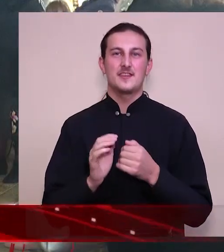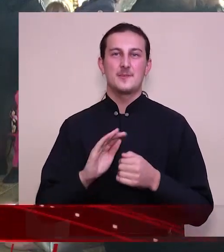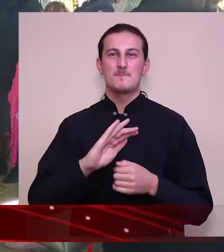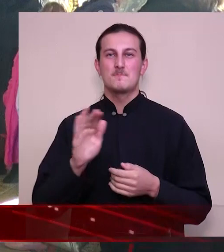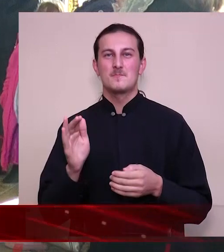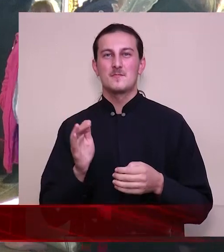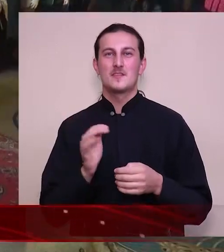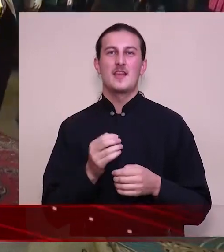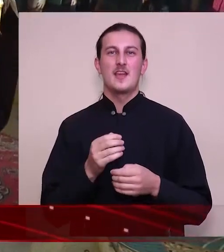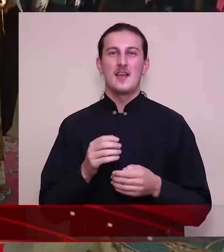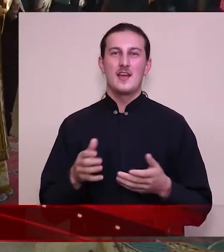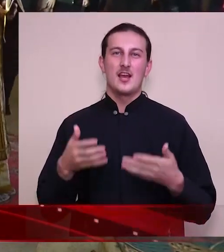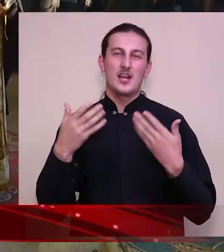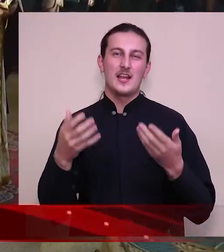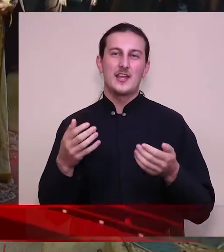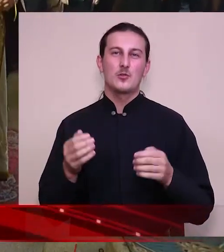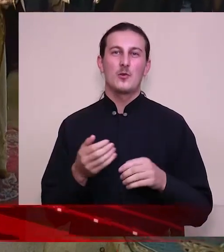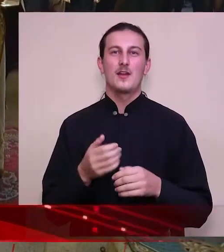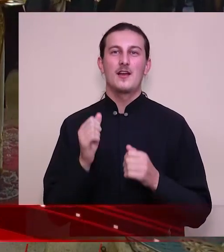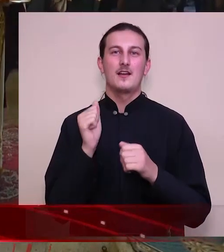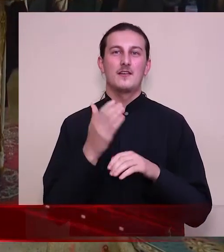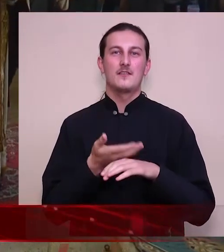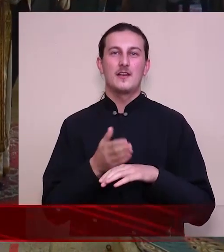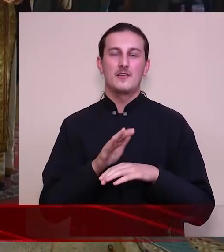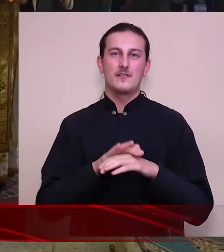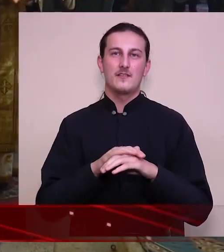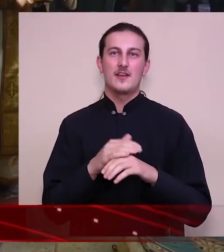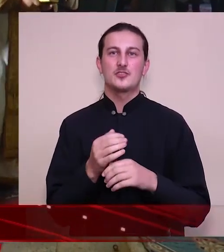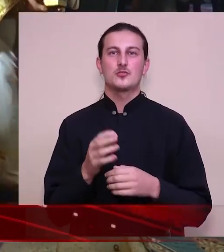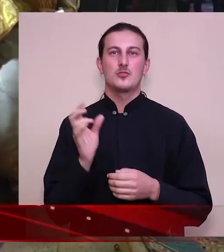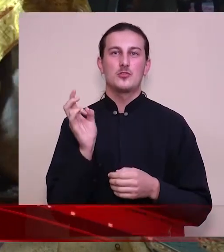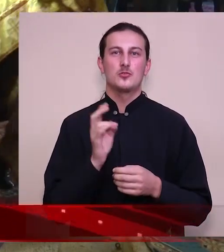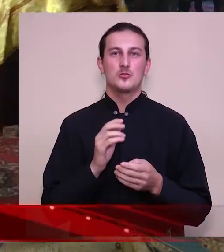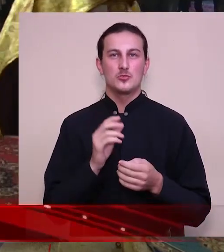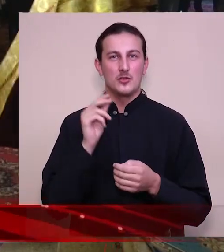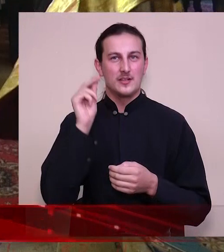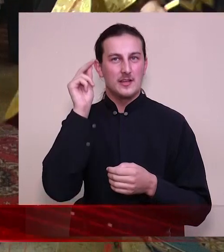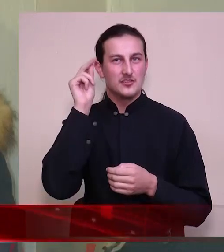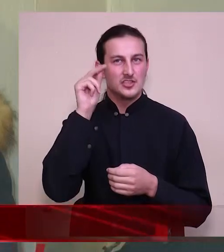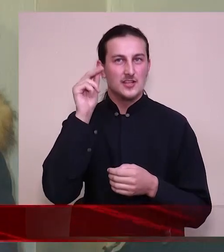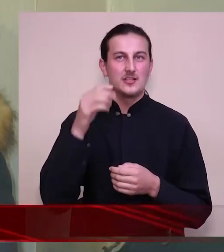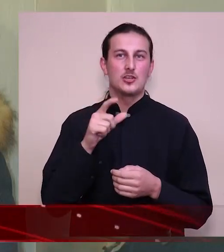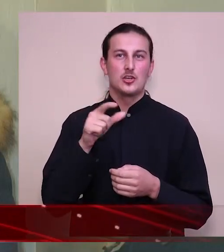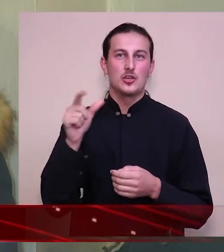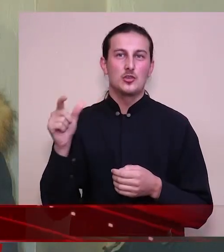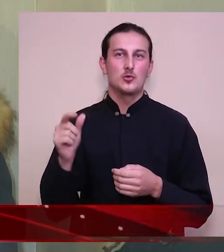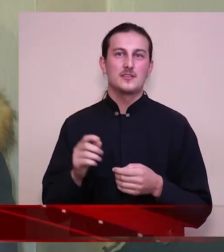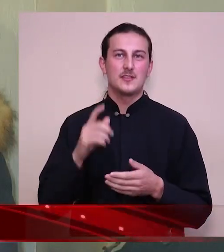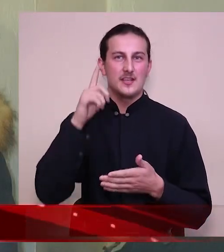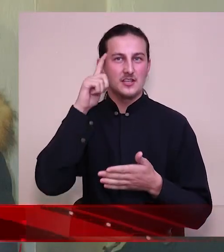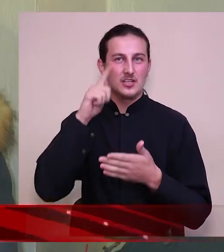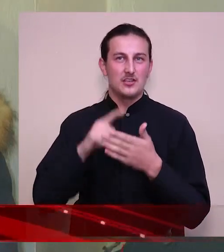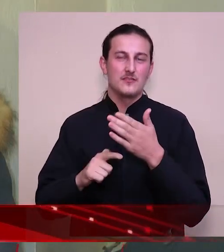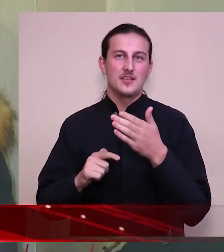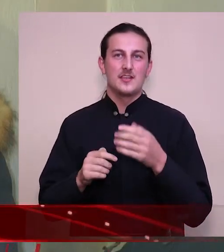мову жестів, психологію і менталітет глухих, а також навчати їх основам віри. Переводити церковну лексику потрібно вчасно,